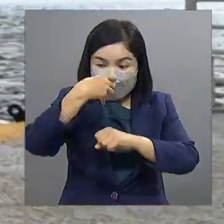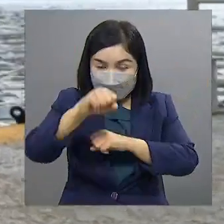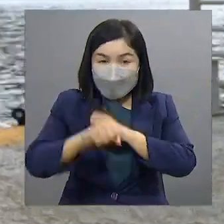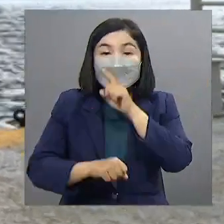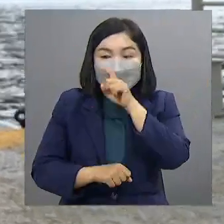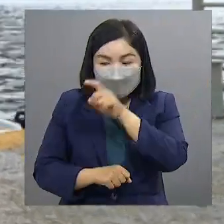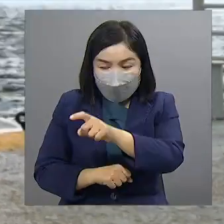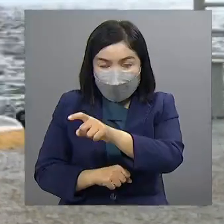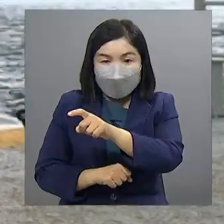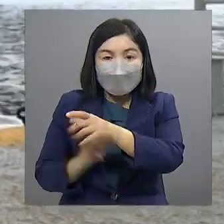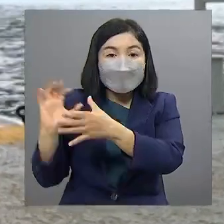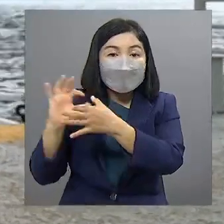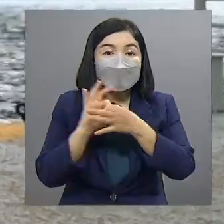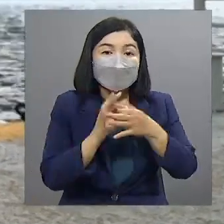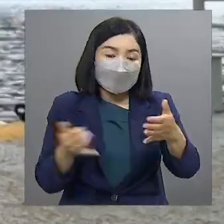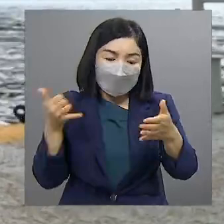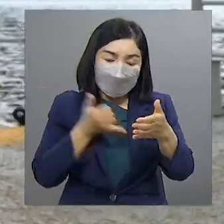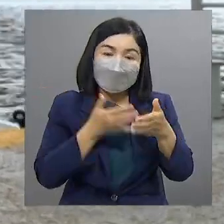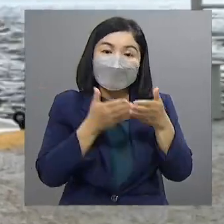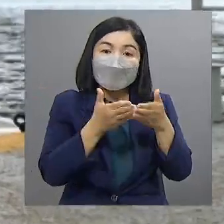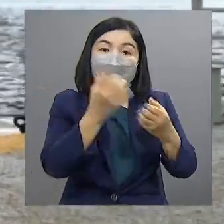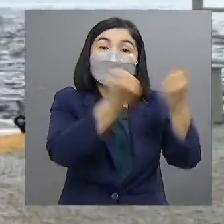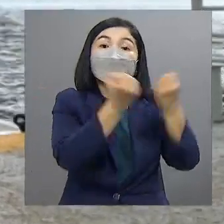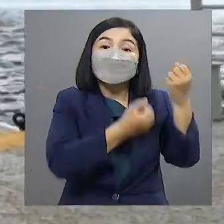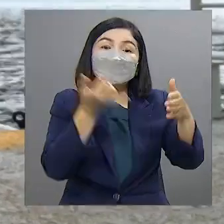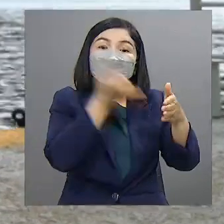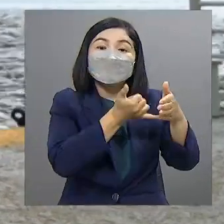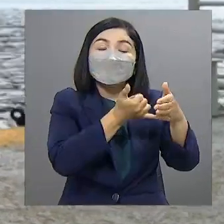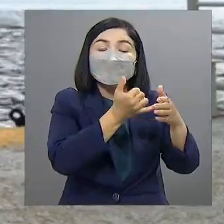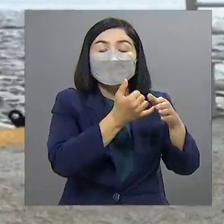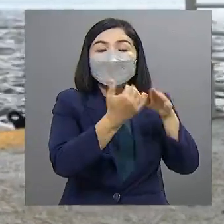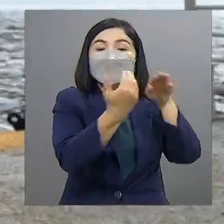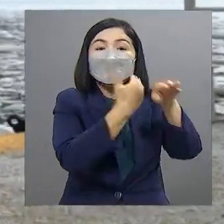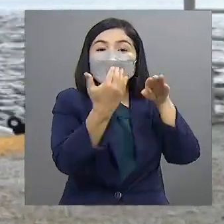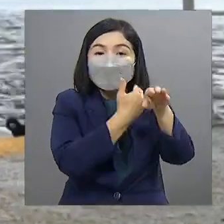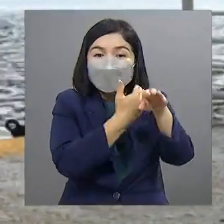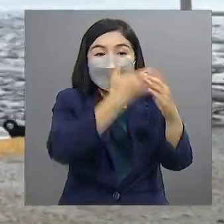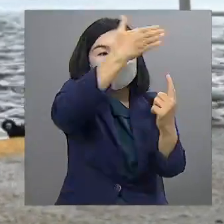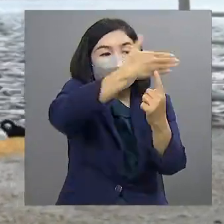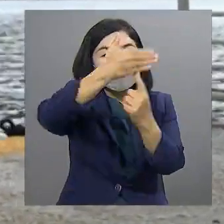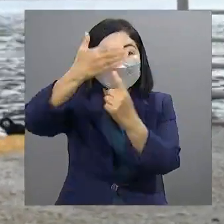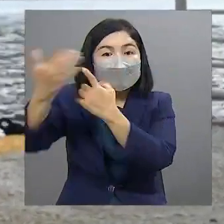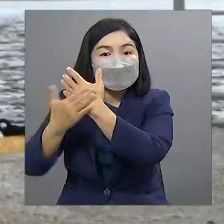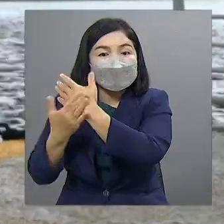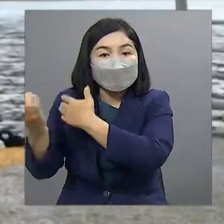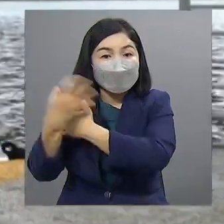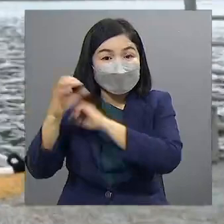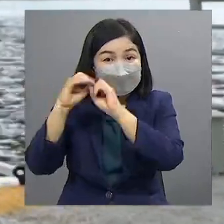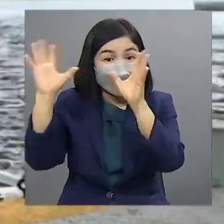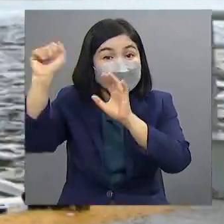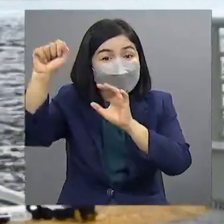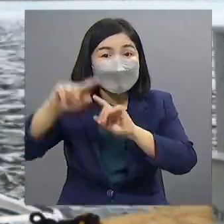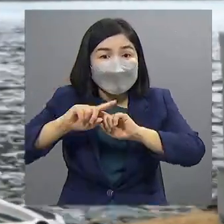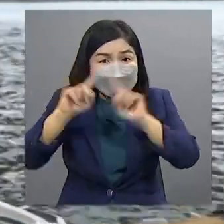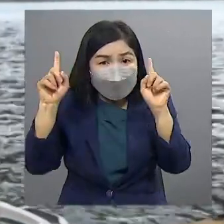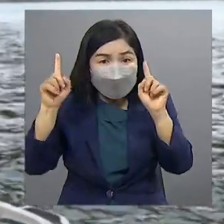ของการเดินทางอย่างเวลาเราเดินทางบนถนนเนี่ยมันก็จะมีเส้นป้ายจราจรอะไรต่างๆชัดเจนแต่การเดินทางทางน้ำเนี่ยมันไม่มีเส้นอะไ